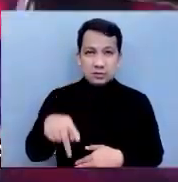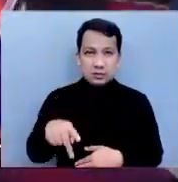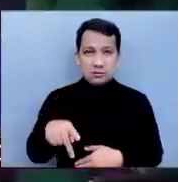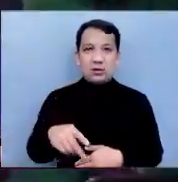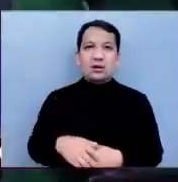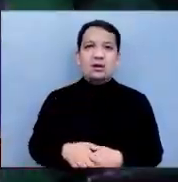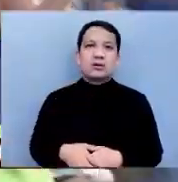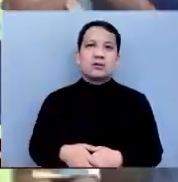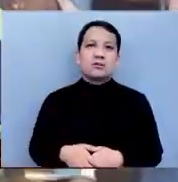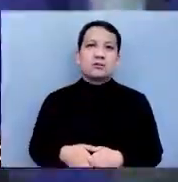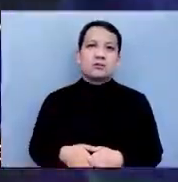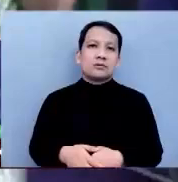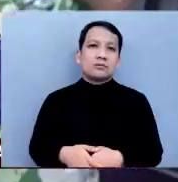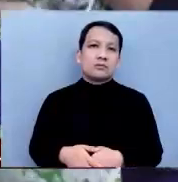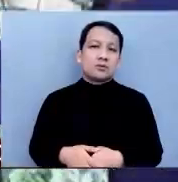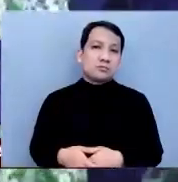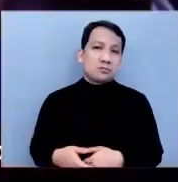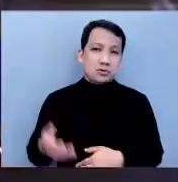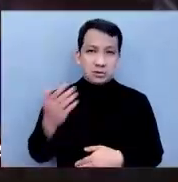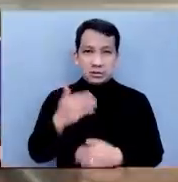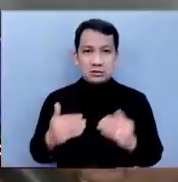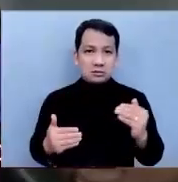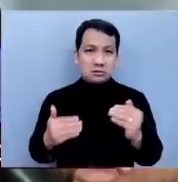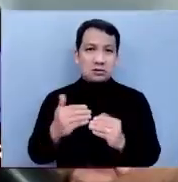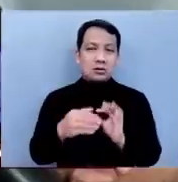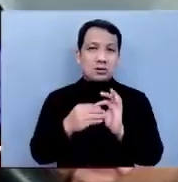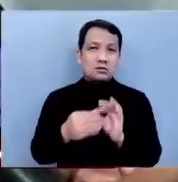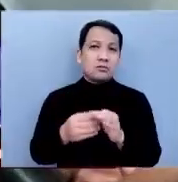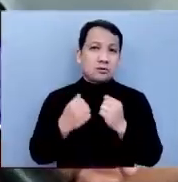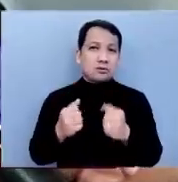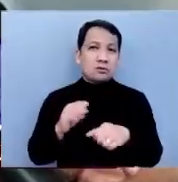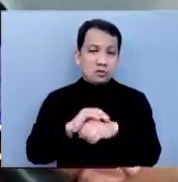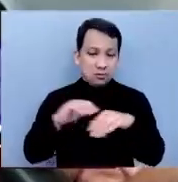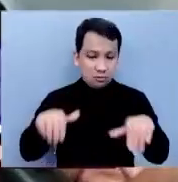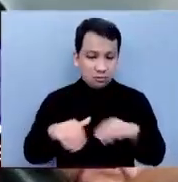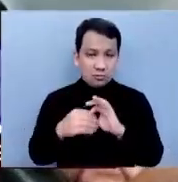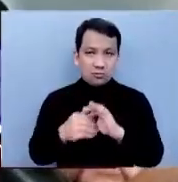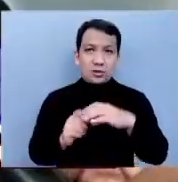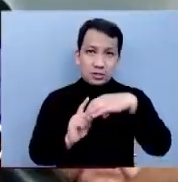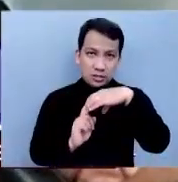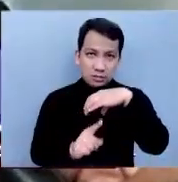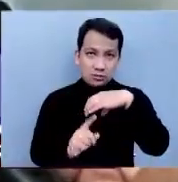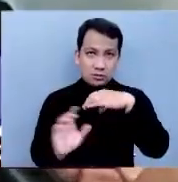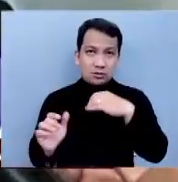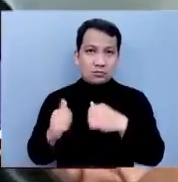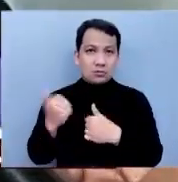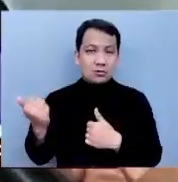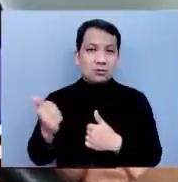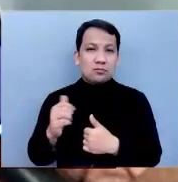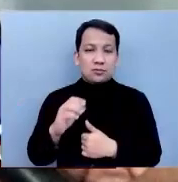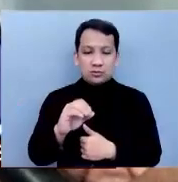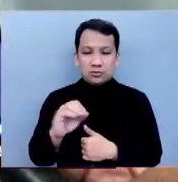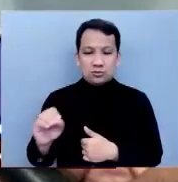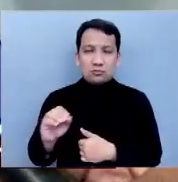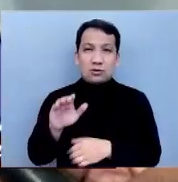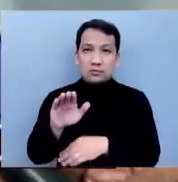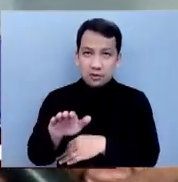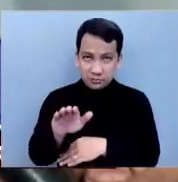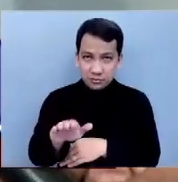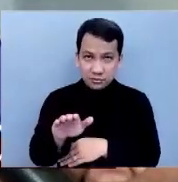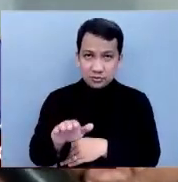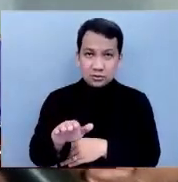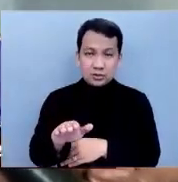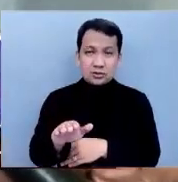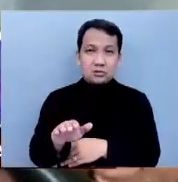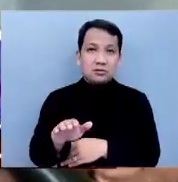only the tip of the iceberg because we're also working with ABS-CBN for mga co-prod for the afternoon